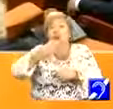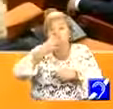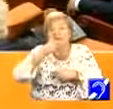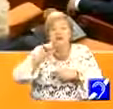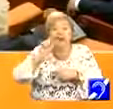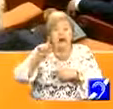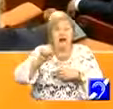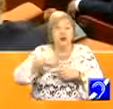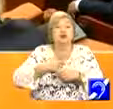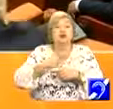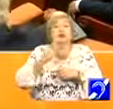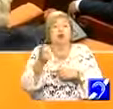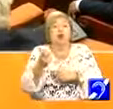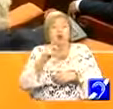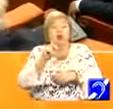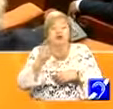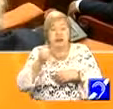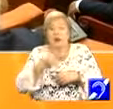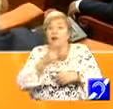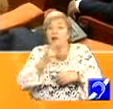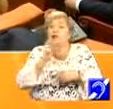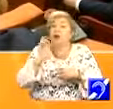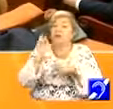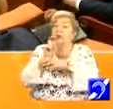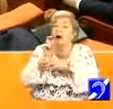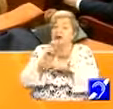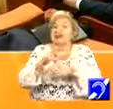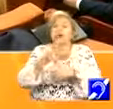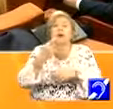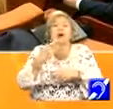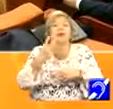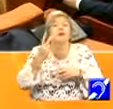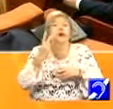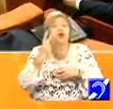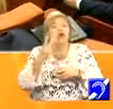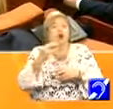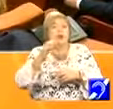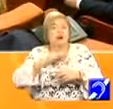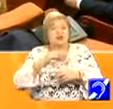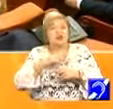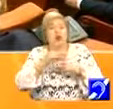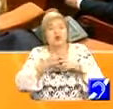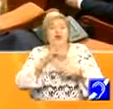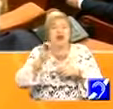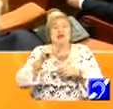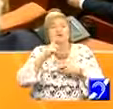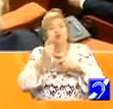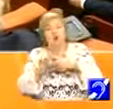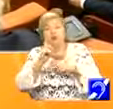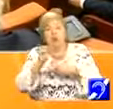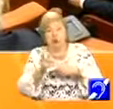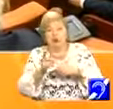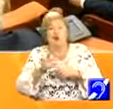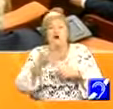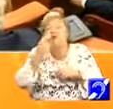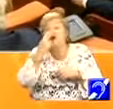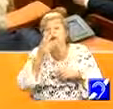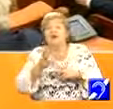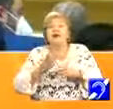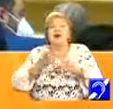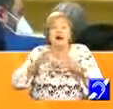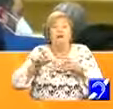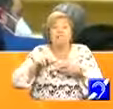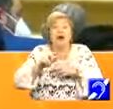o ședință la care va participa și Dan Barna, dar și Dacian Ciolo, și urmează să decidă dacă merg mai departe pe moțiunea de